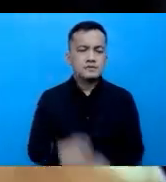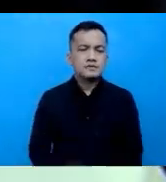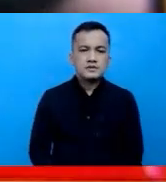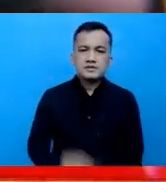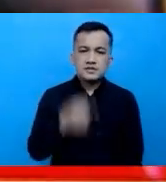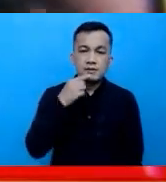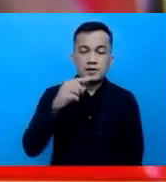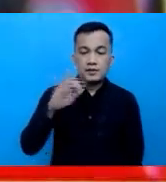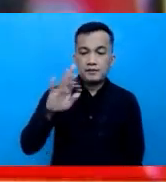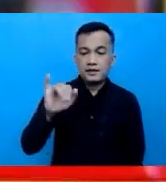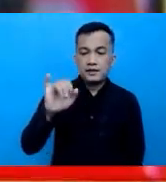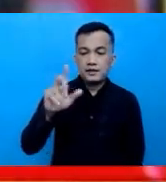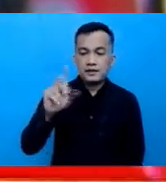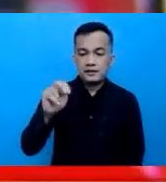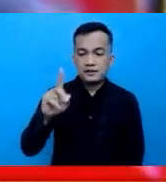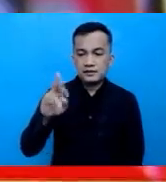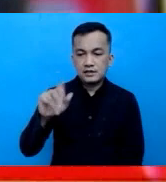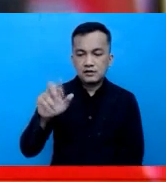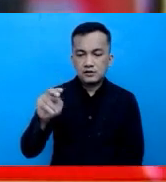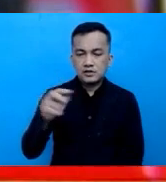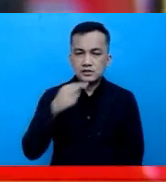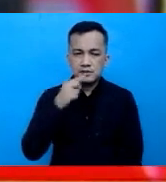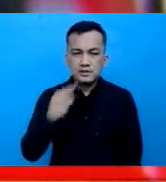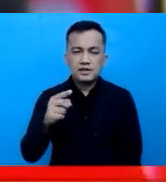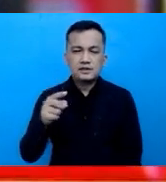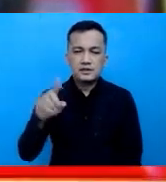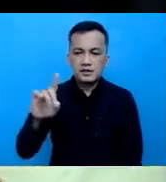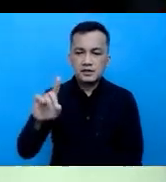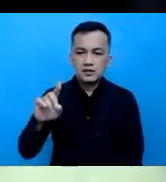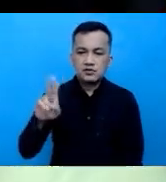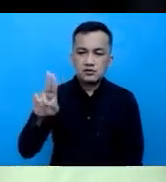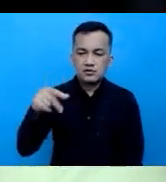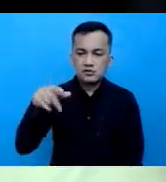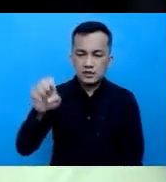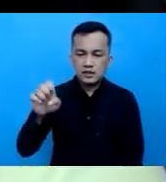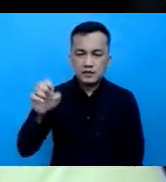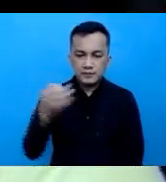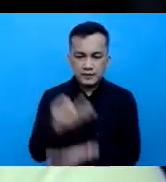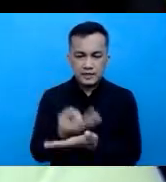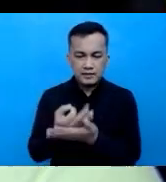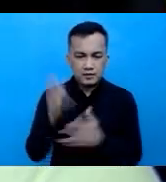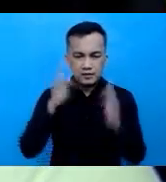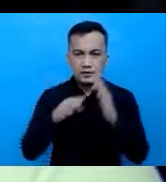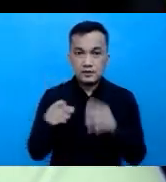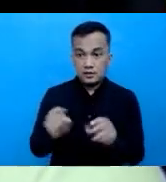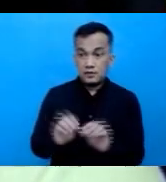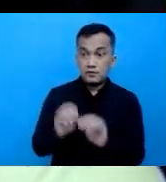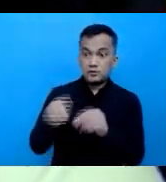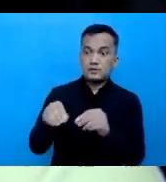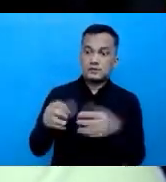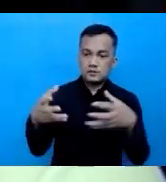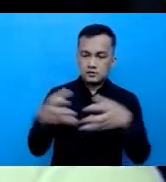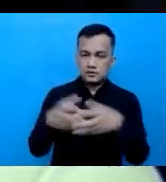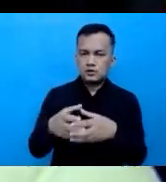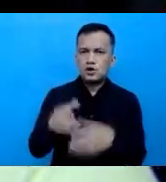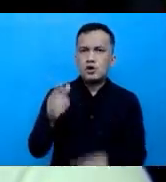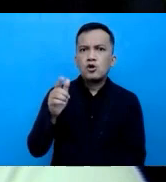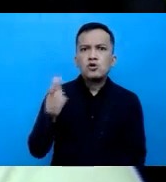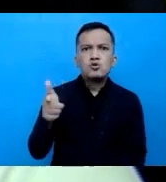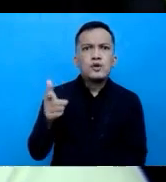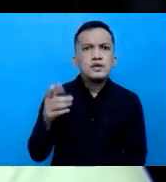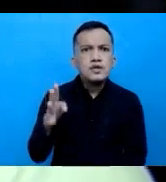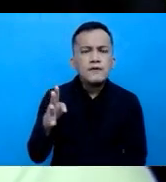Duque nang sabihin niyang pondo ang problema. Just to put it in context, at least 24 billion for